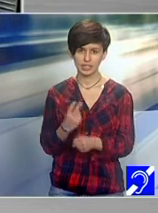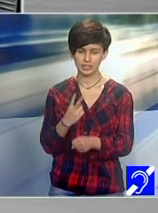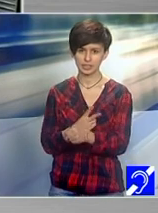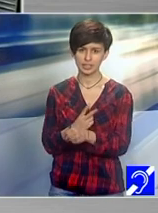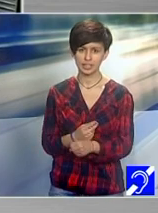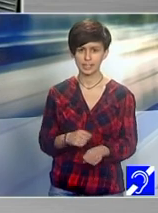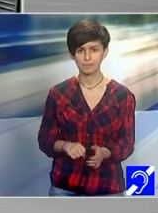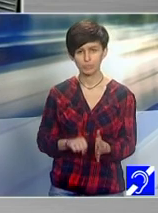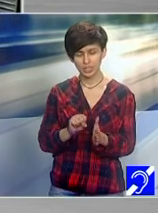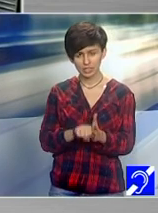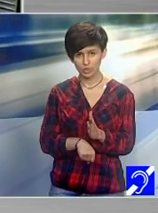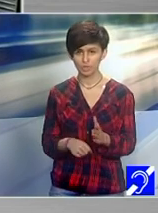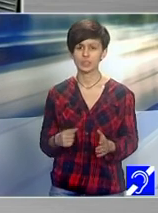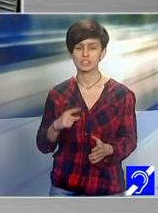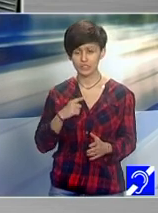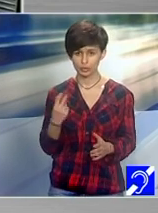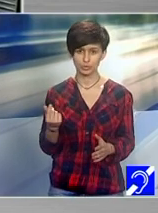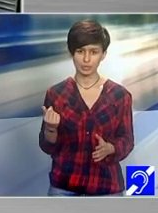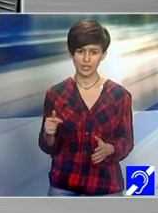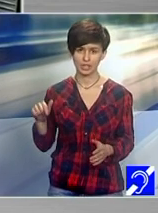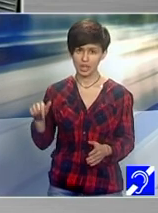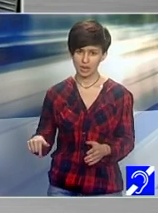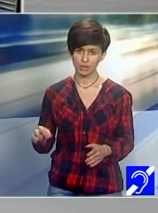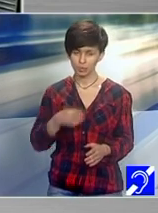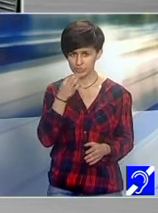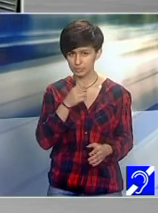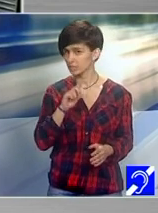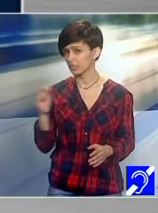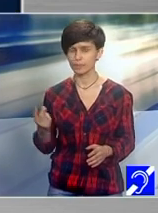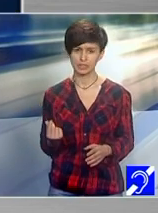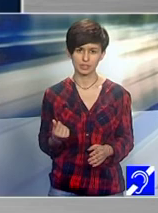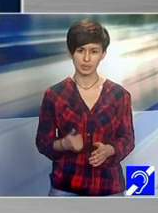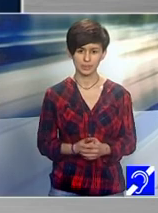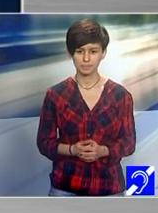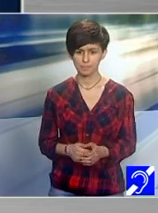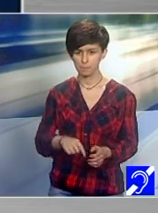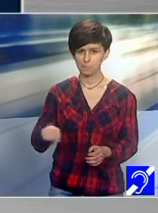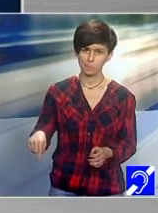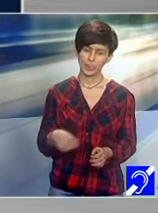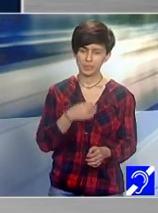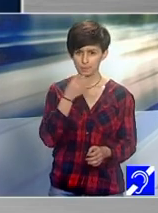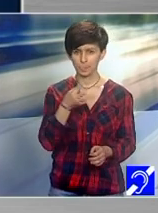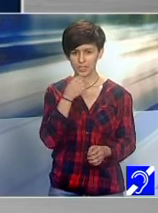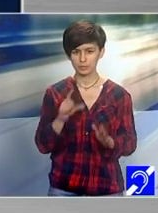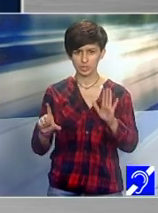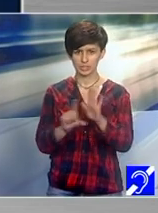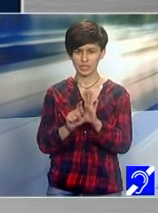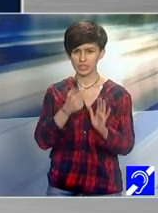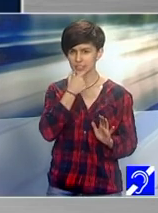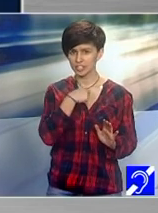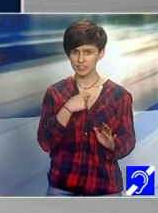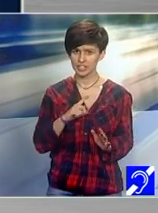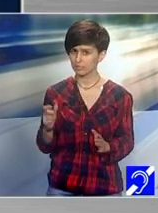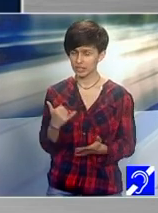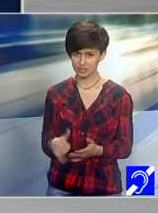bani, acum ne conving că nu sunt bani, pentru că secretarii de stat au fost păstrați. Și atunci noi am spus, bun, legea veche nu mai este de actualitate, ziceți